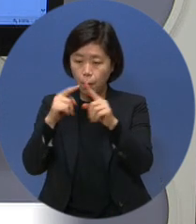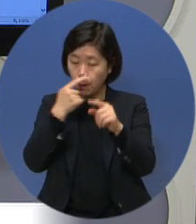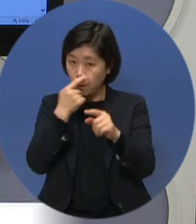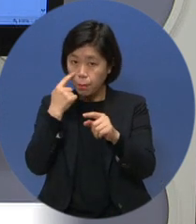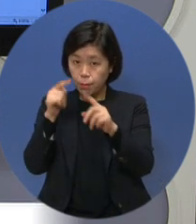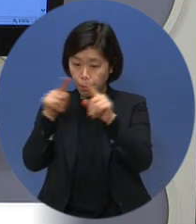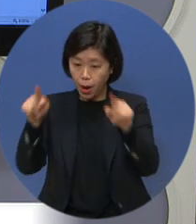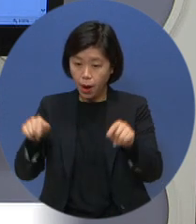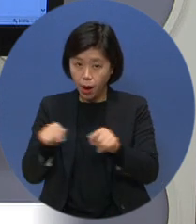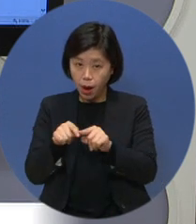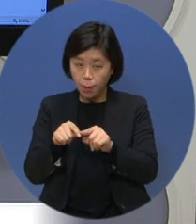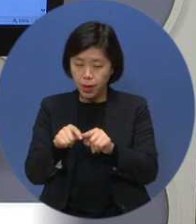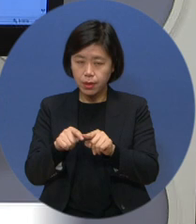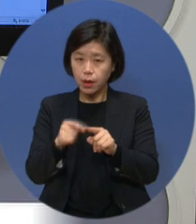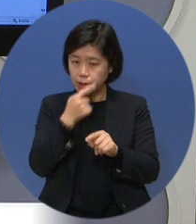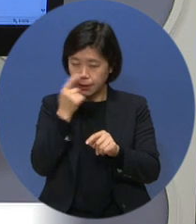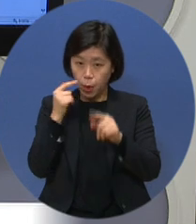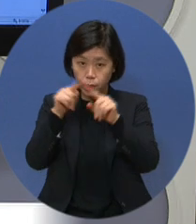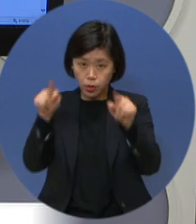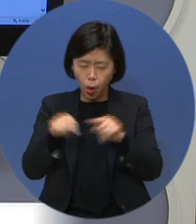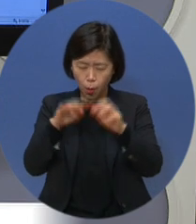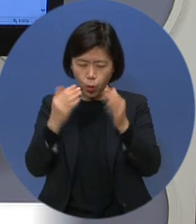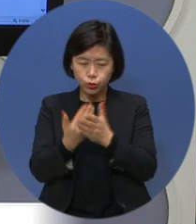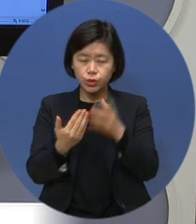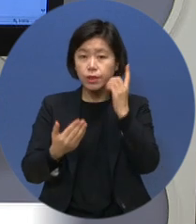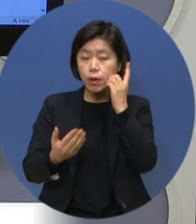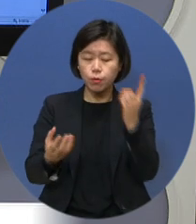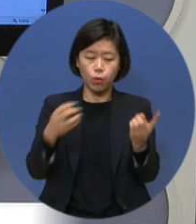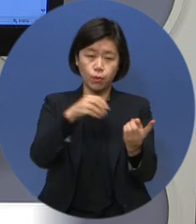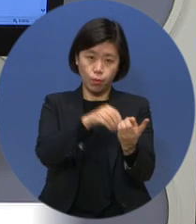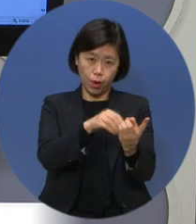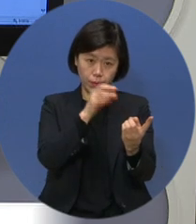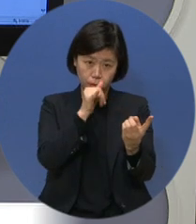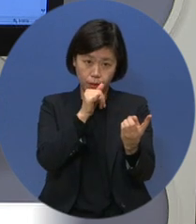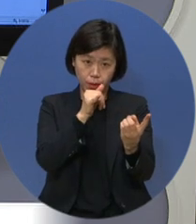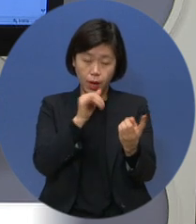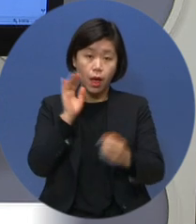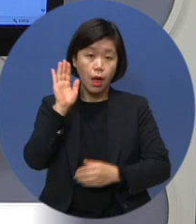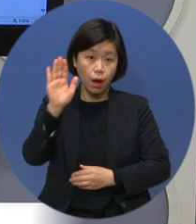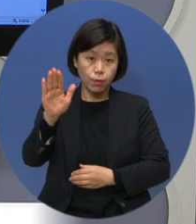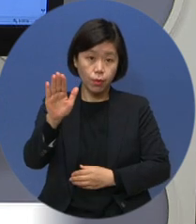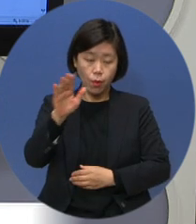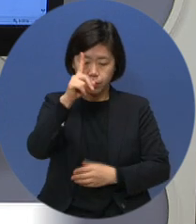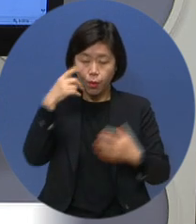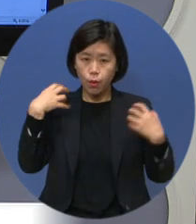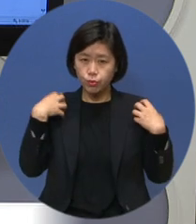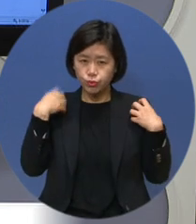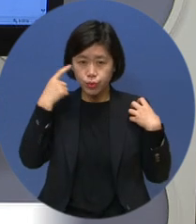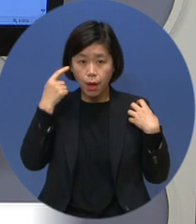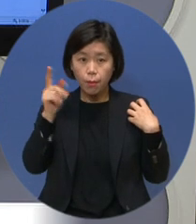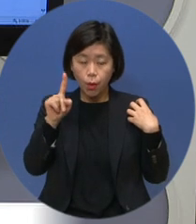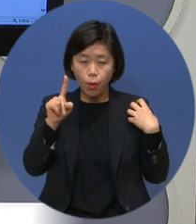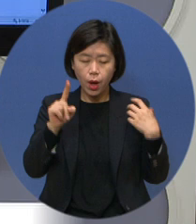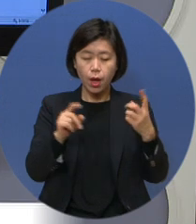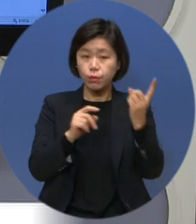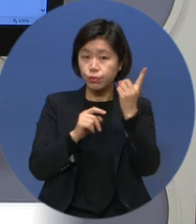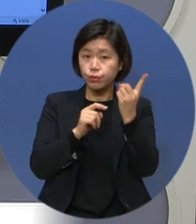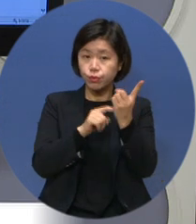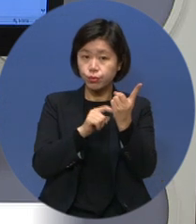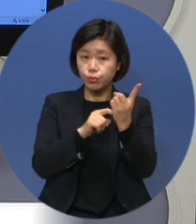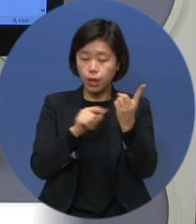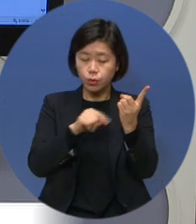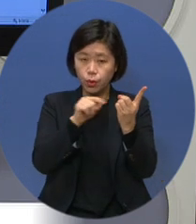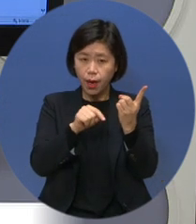들어오게 될 전망입니다 행정안전부는 스마트폰을 이용한 모바일 전자 증명서를 기존 주민등록 등